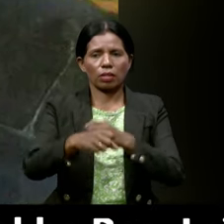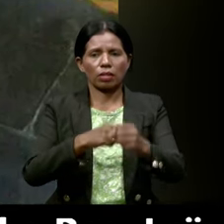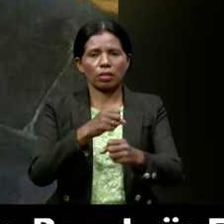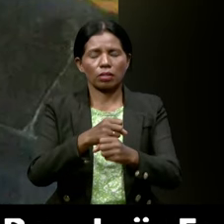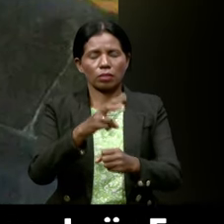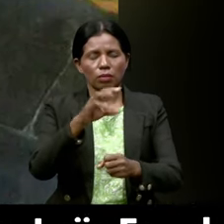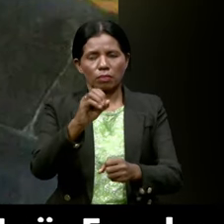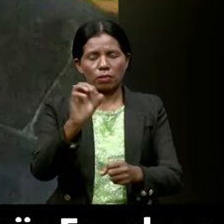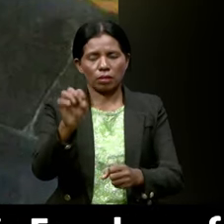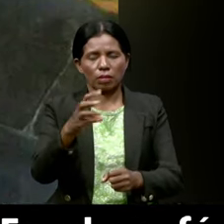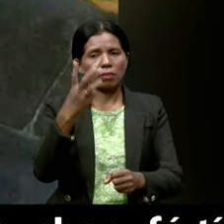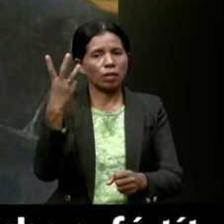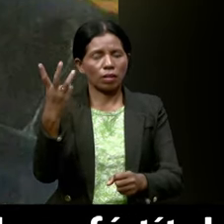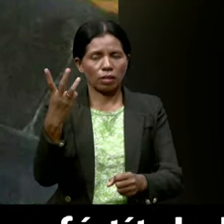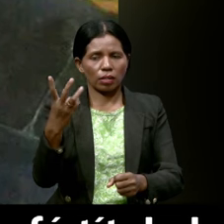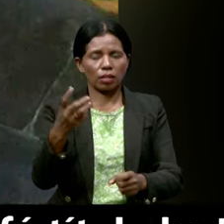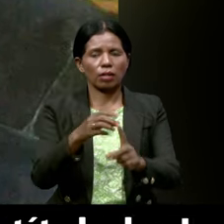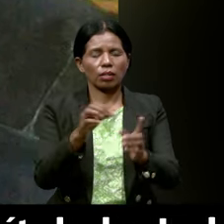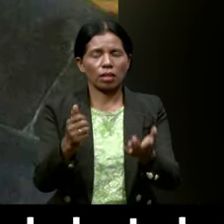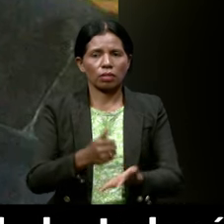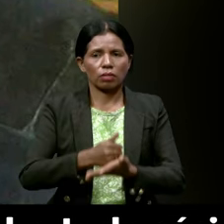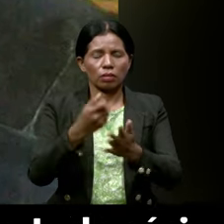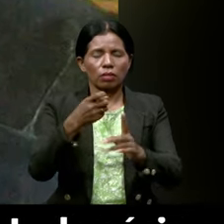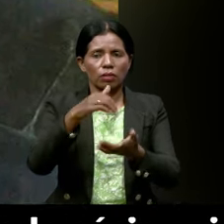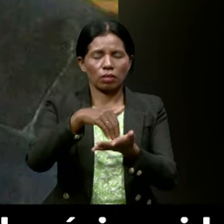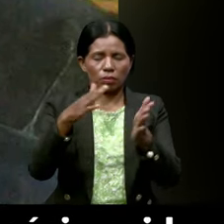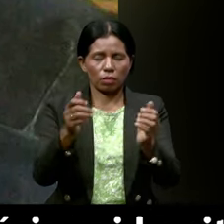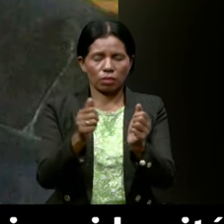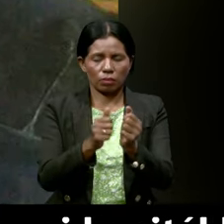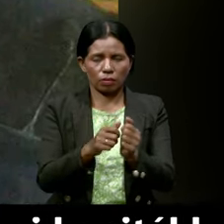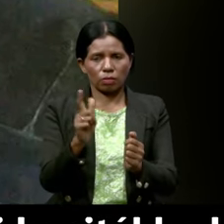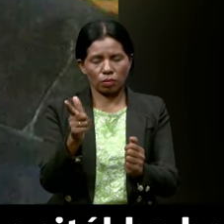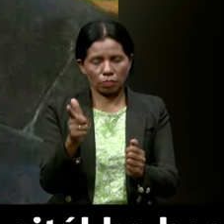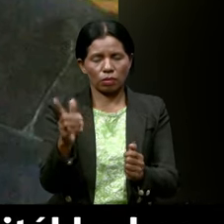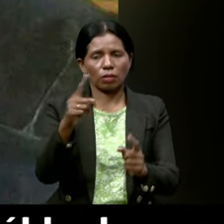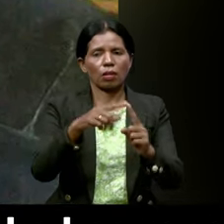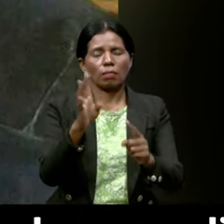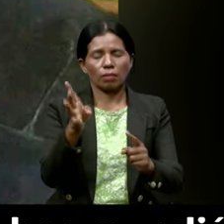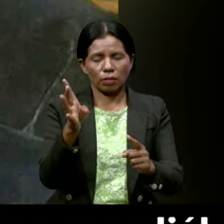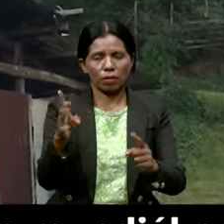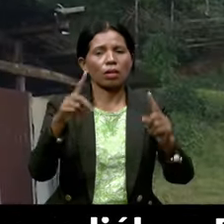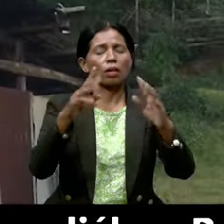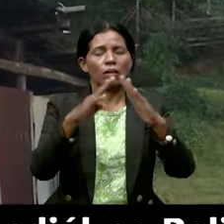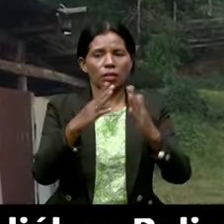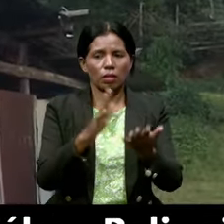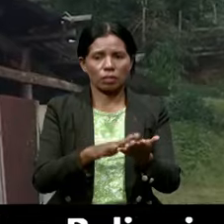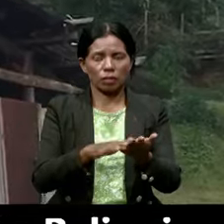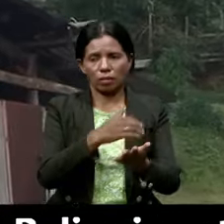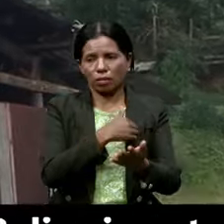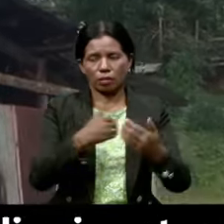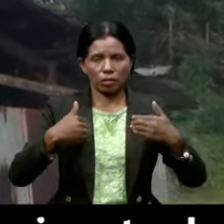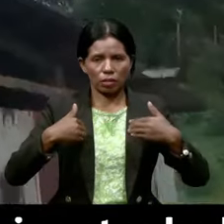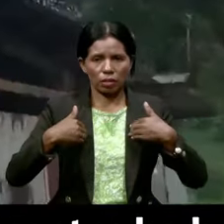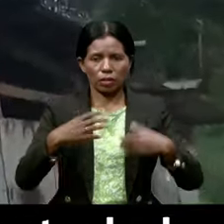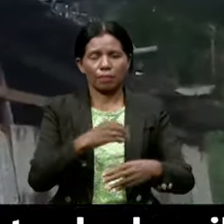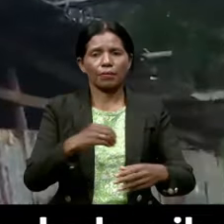Lesin Lima, no retan apoio se em Geosira, o estudante Ruanulo to Hatnulo, mai beto Hinloron, escola nes sidak iha edifício, nune